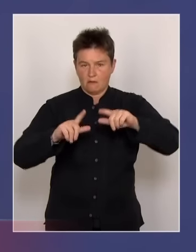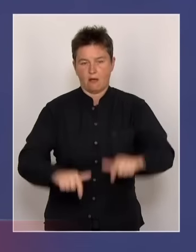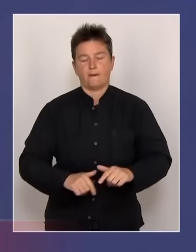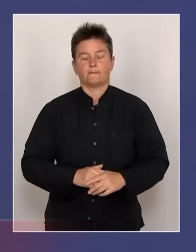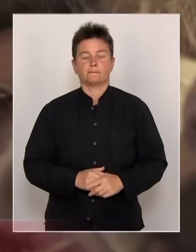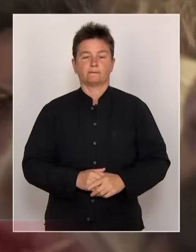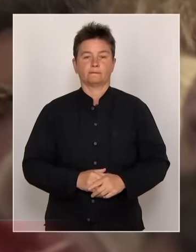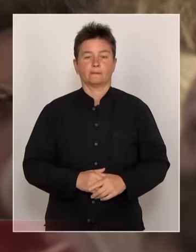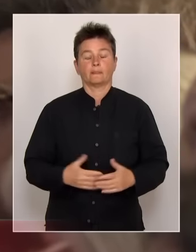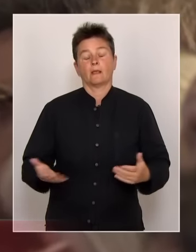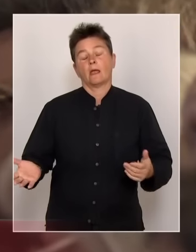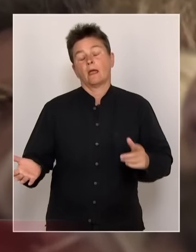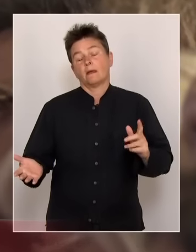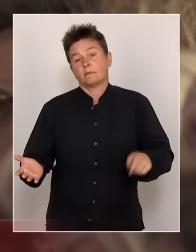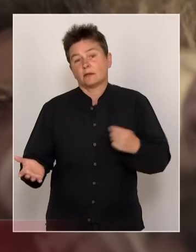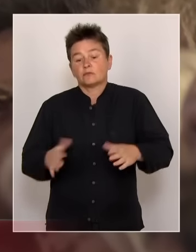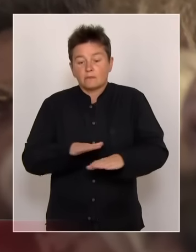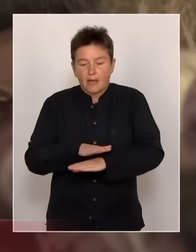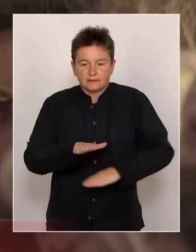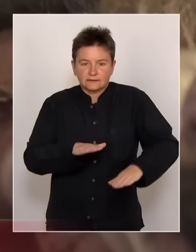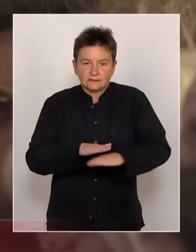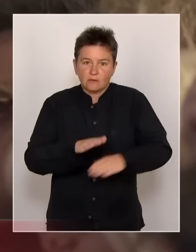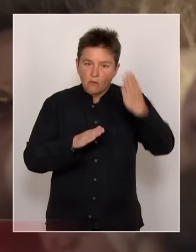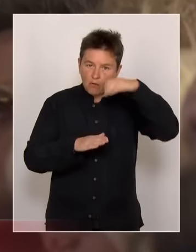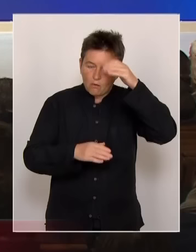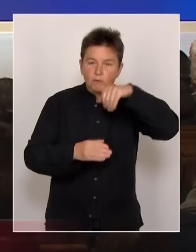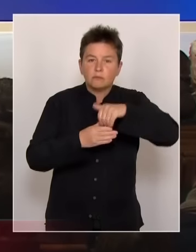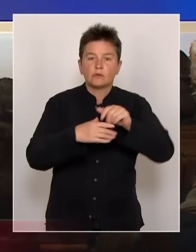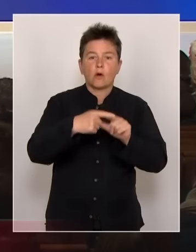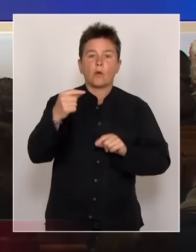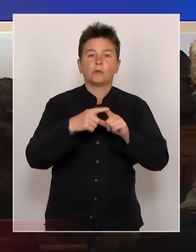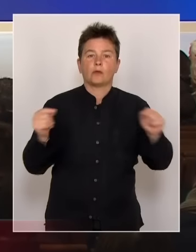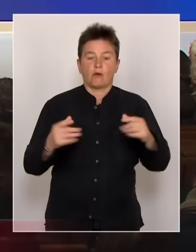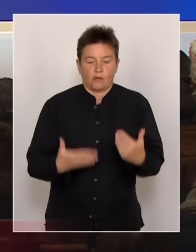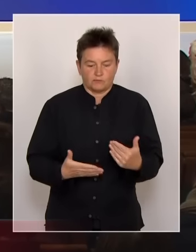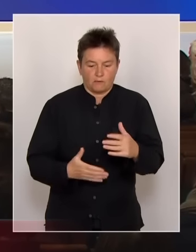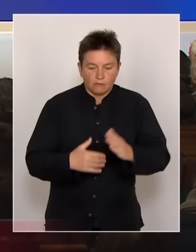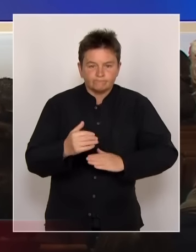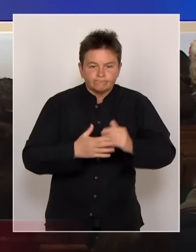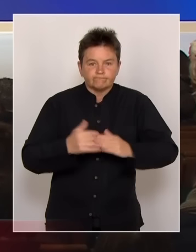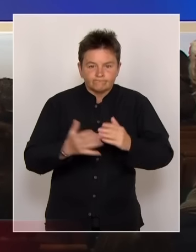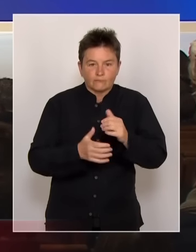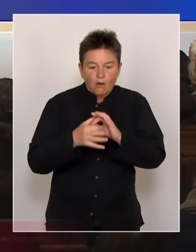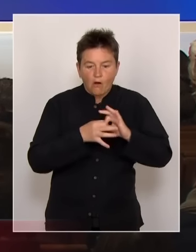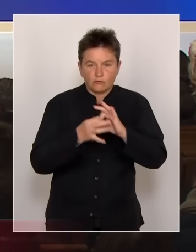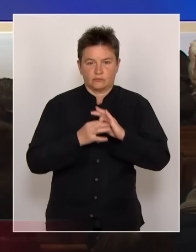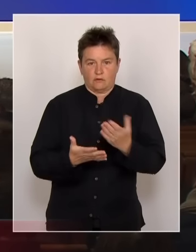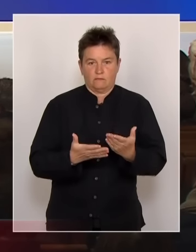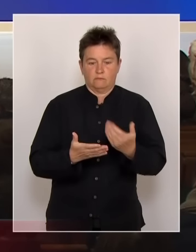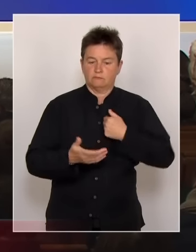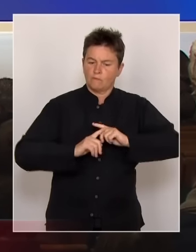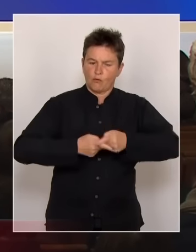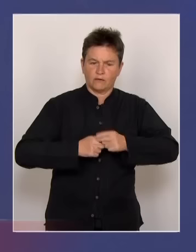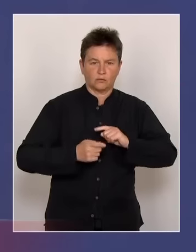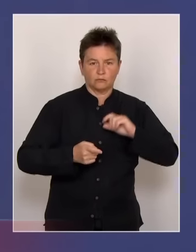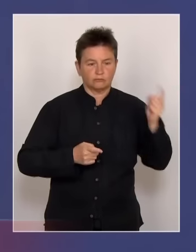Alors, évidemment, le pilier européen au sein de l'OTAN que nous sommes en train de bâtir, dont nous avons convaincu tous